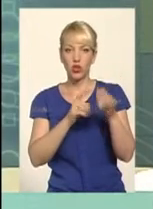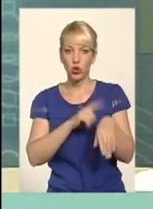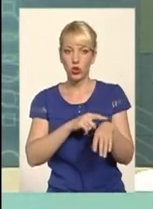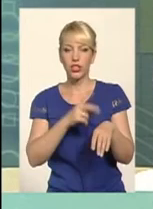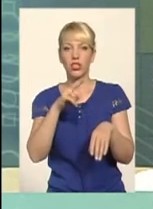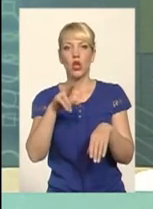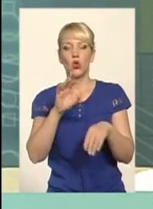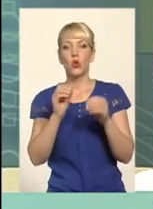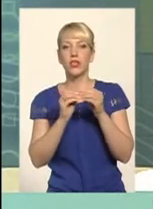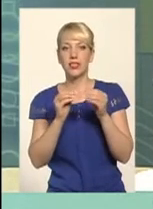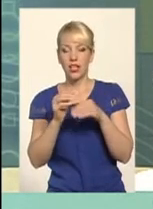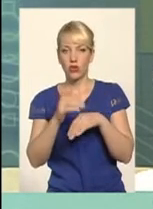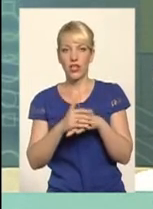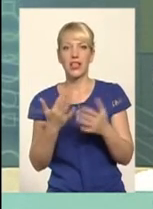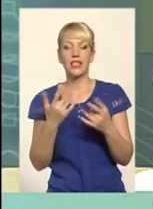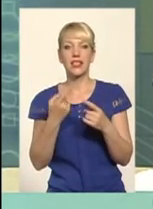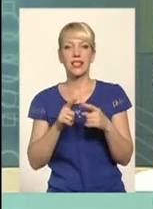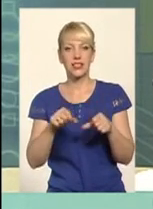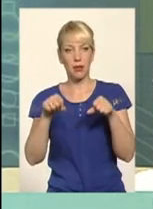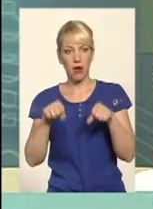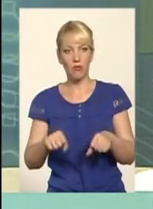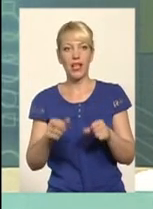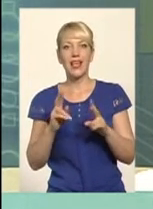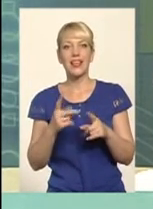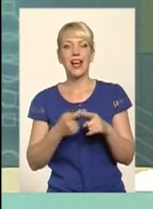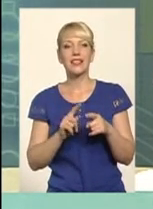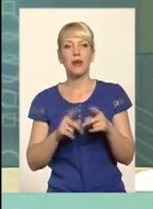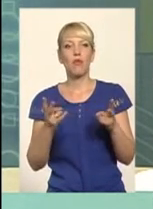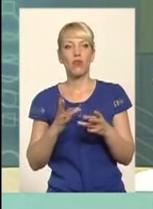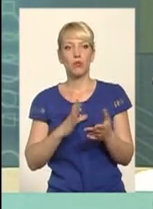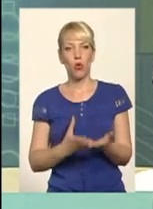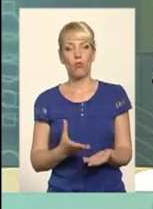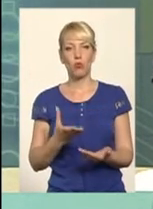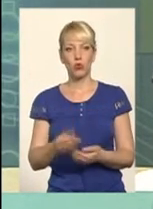вечора. Скажіть, будь ласка, наскільки це правомірно і як це має оплачуватися?